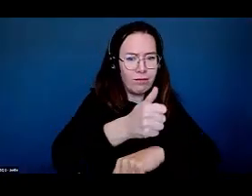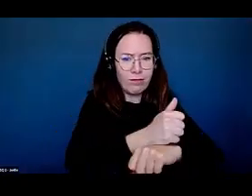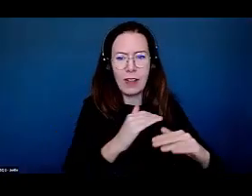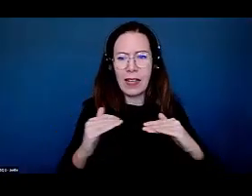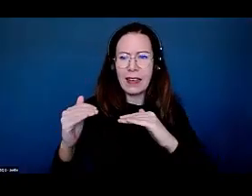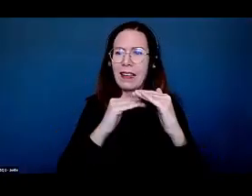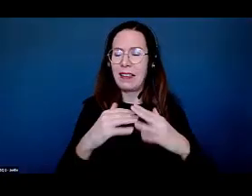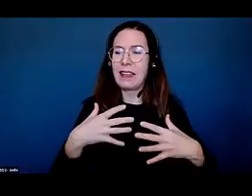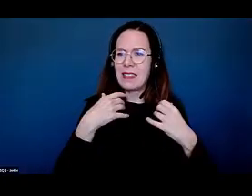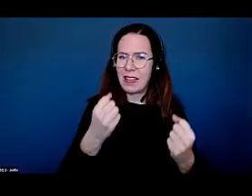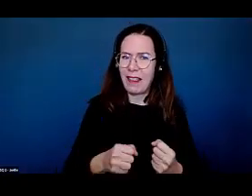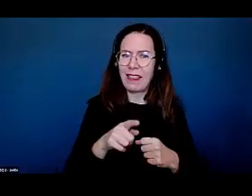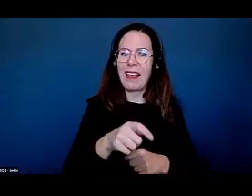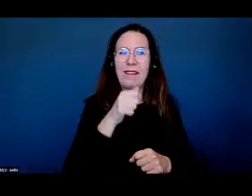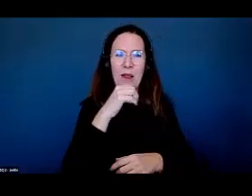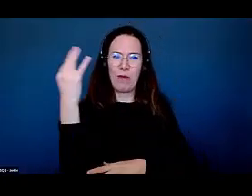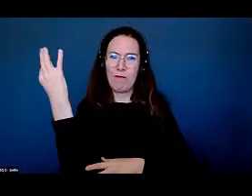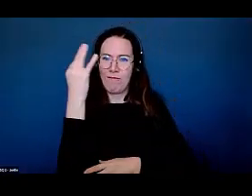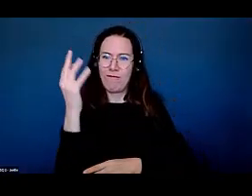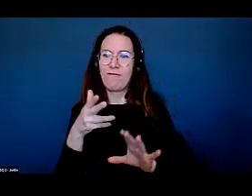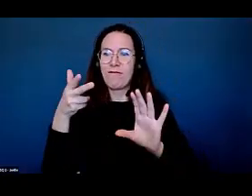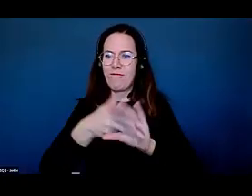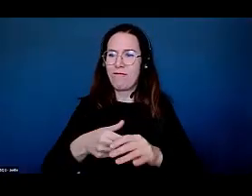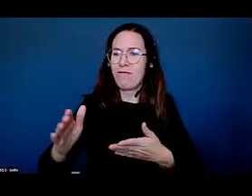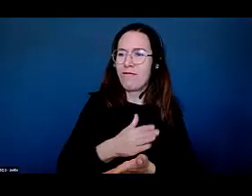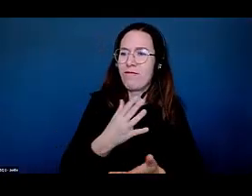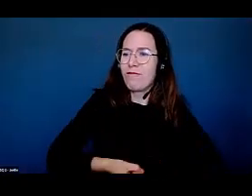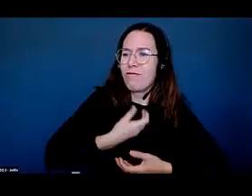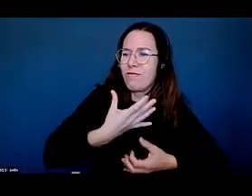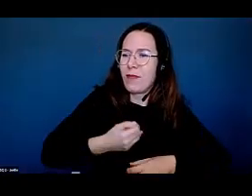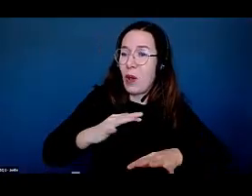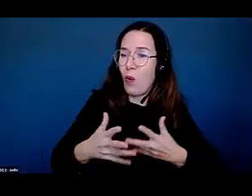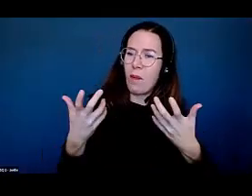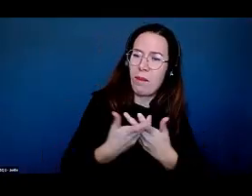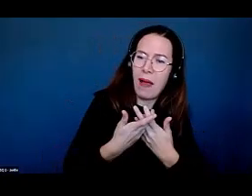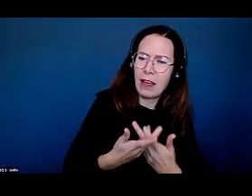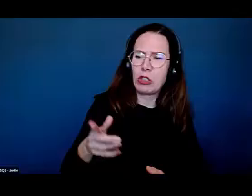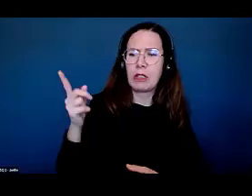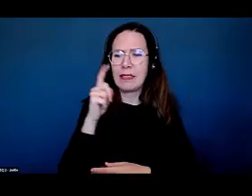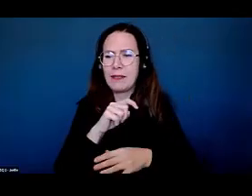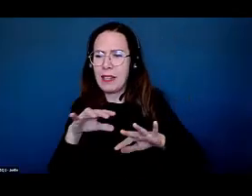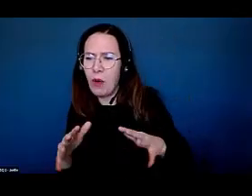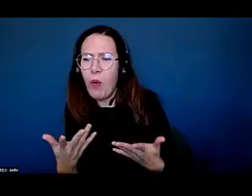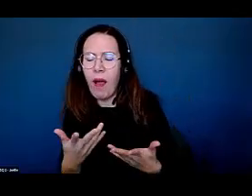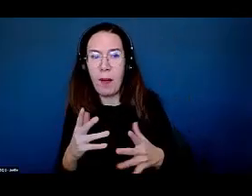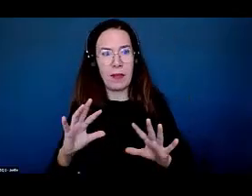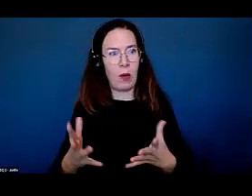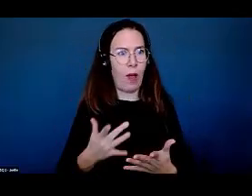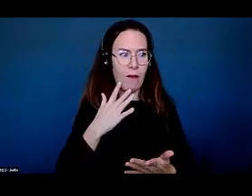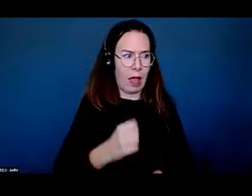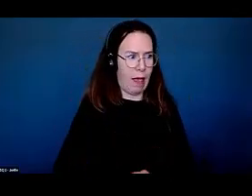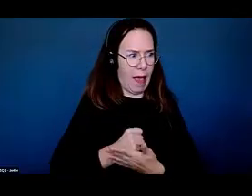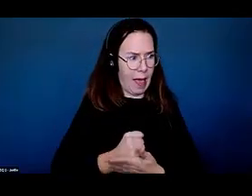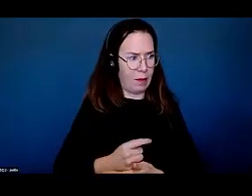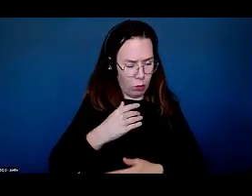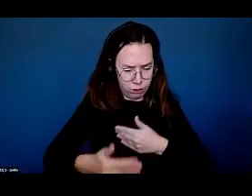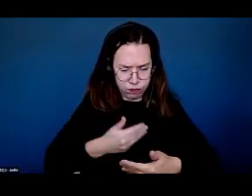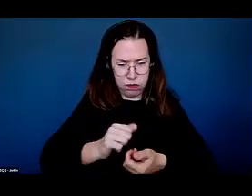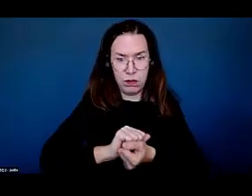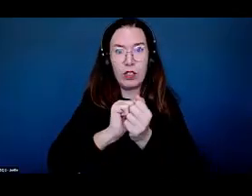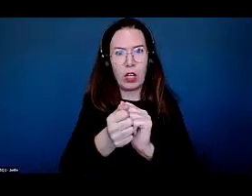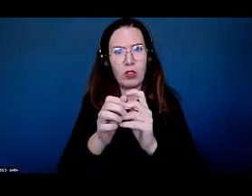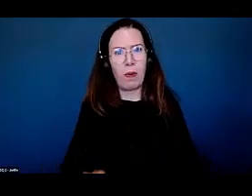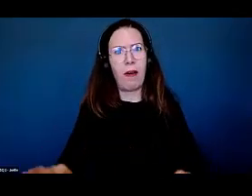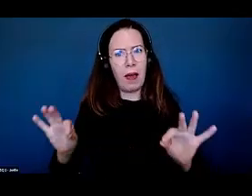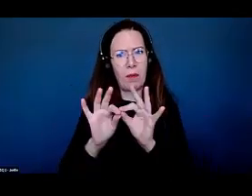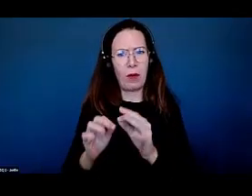pratique cette équité en santé. Ils vont pouvoir partager avec vous ce qui a fonctionné, ce qui a été difficile et ce qui les a vraiment aidés à créer